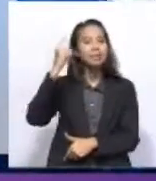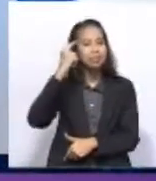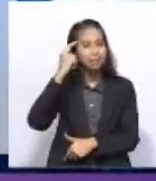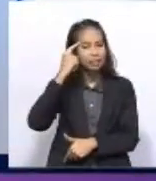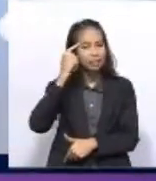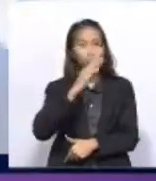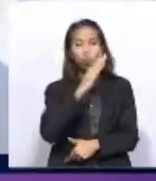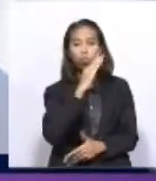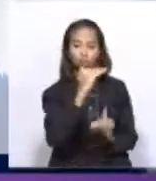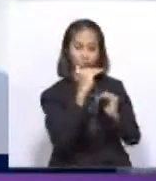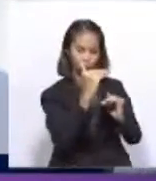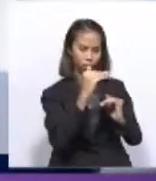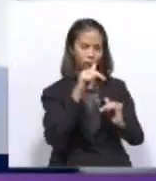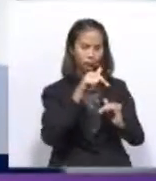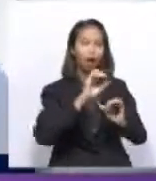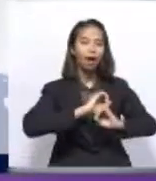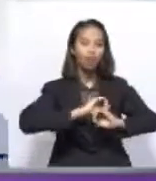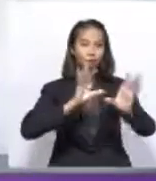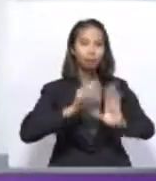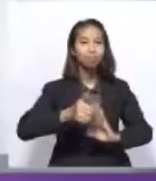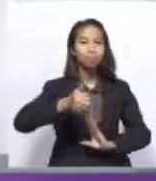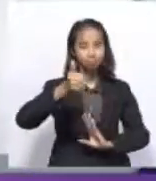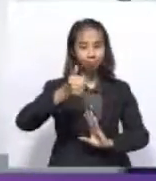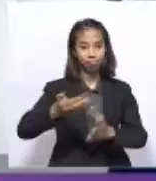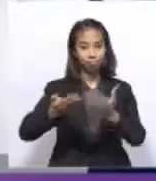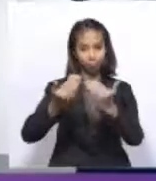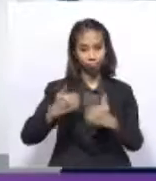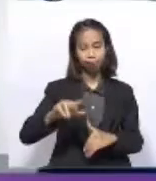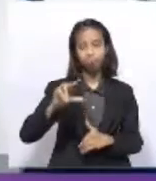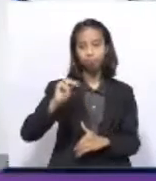กำหนดวันเลือกตั้งมีความชัดเจนมากขึ้นรองลงมาน